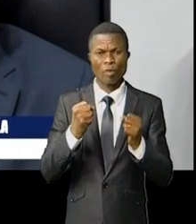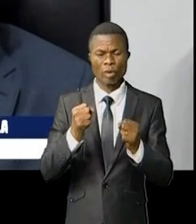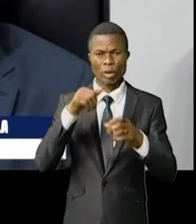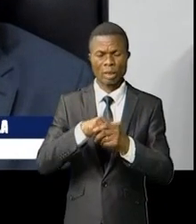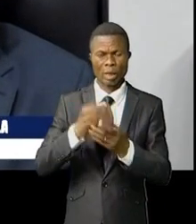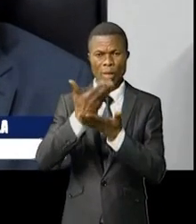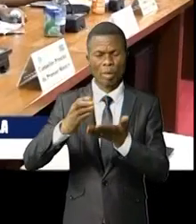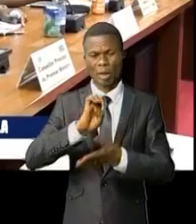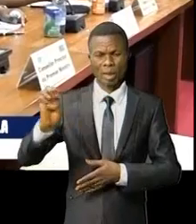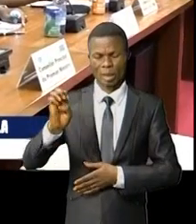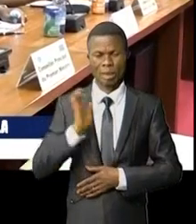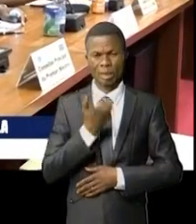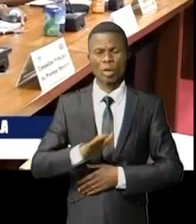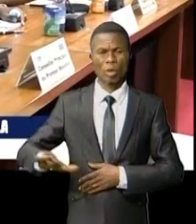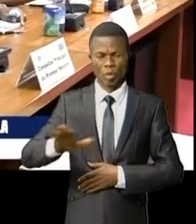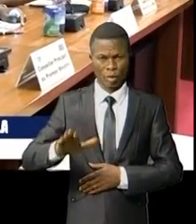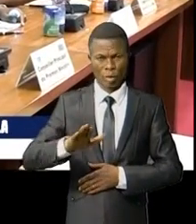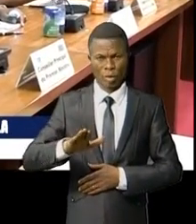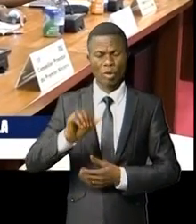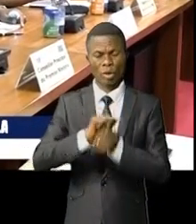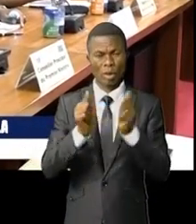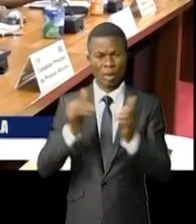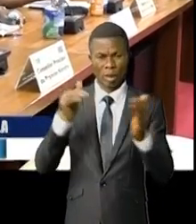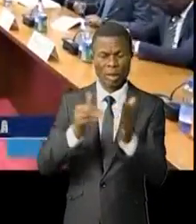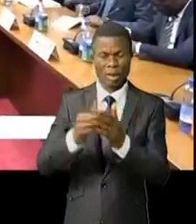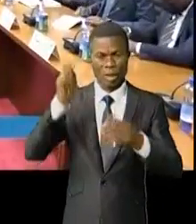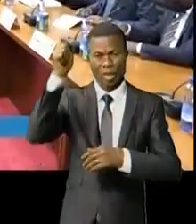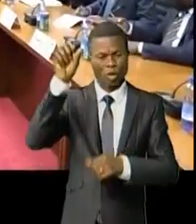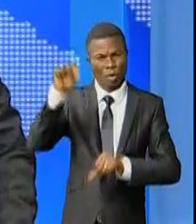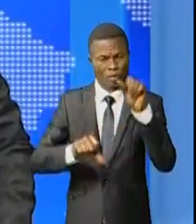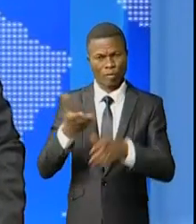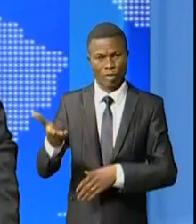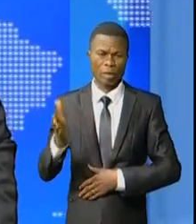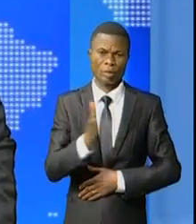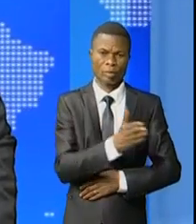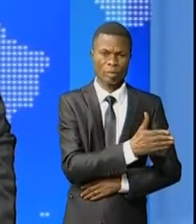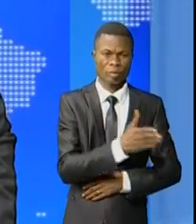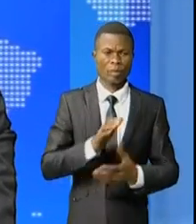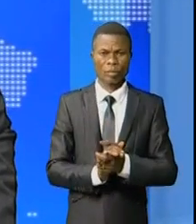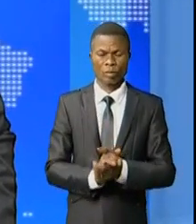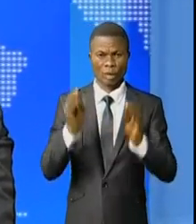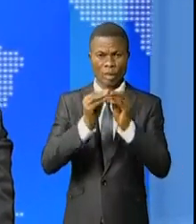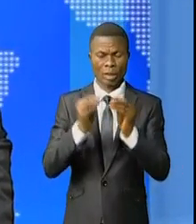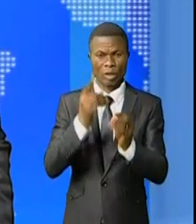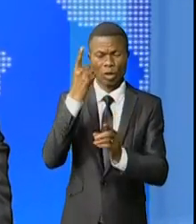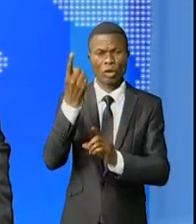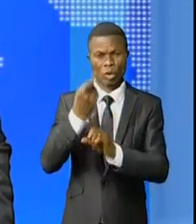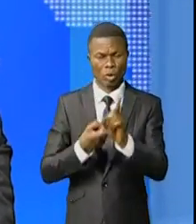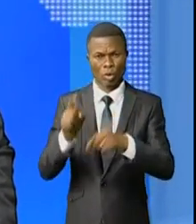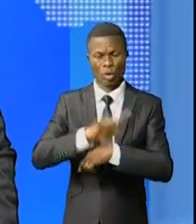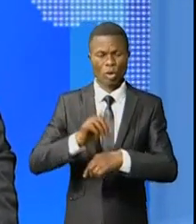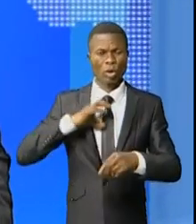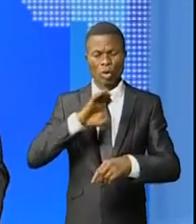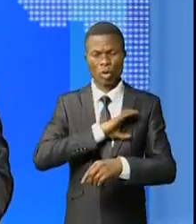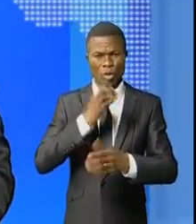cette partie du pays en proie aux atrocités des forces négatives. Et parlons de la réunion hebdomadaire du comité de